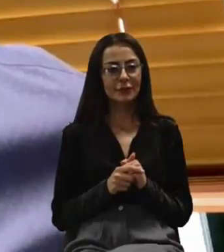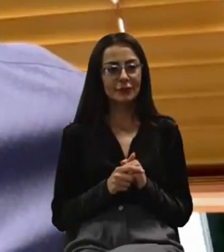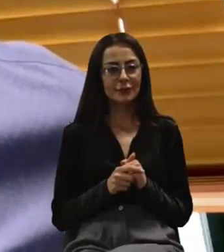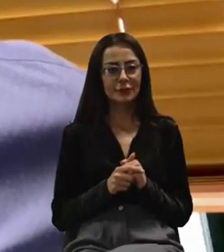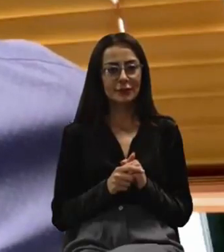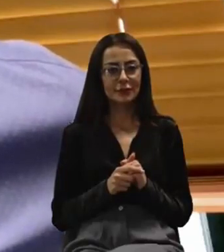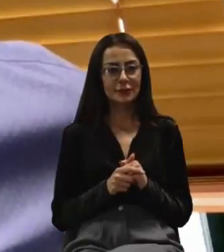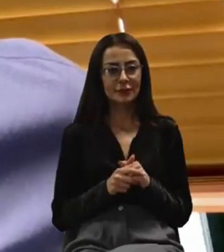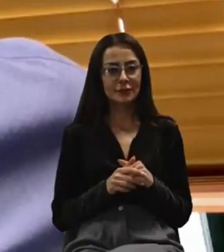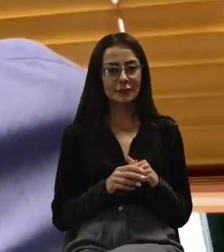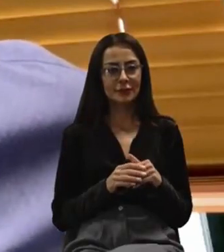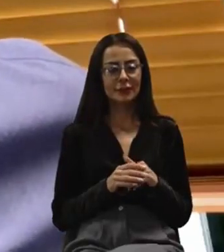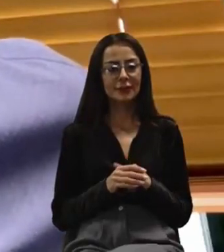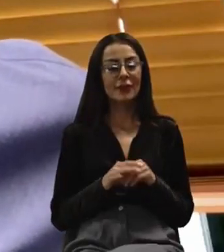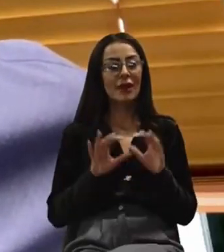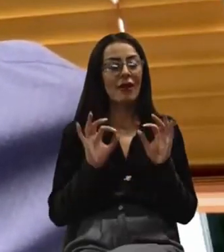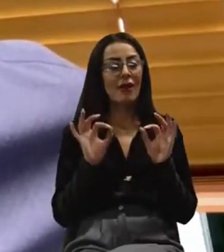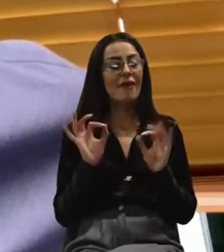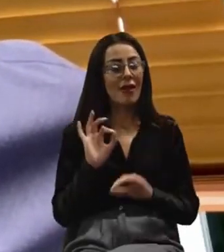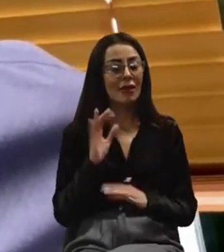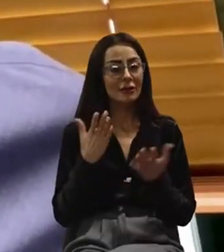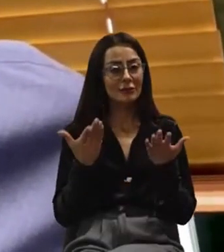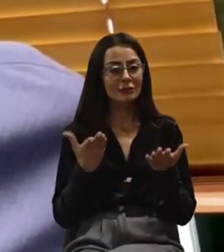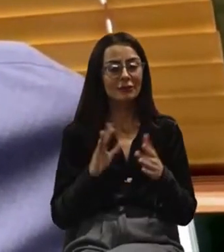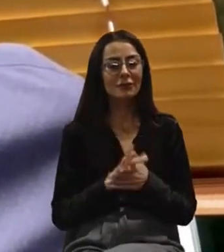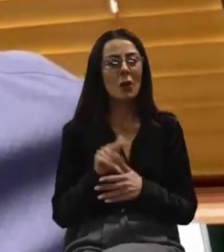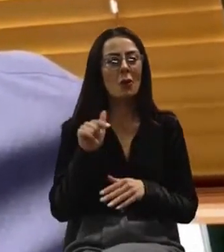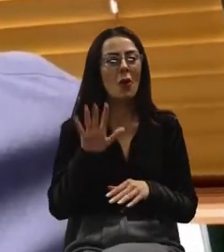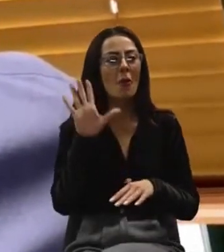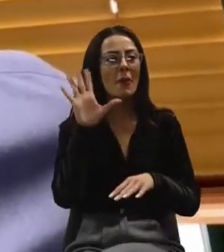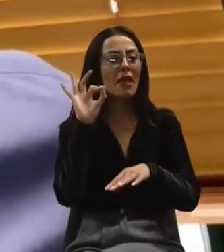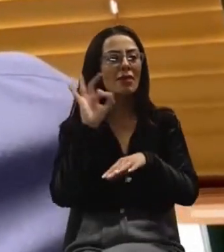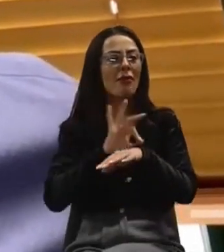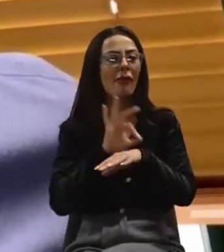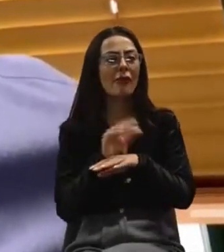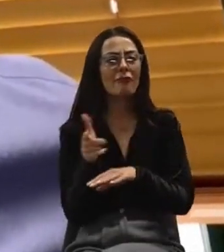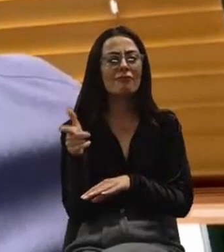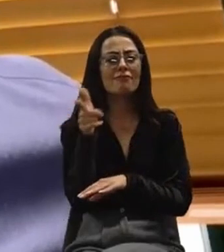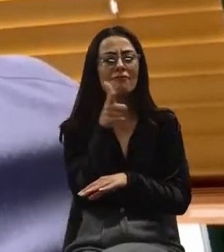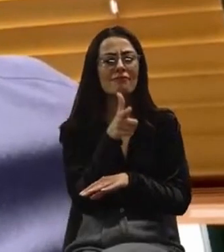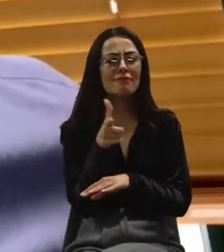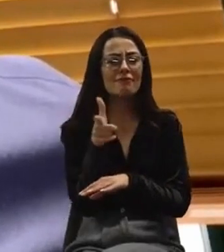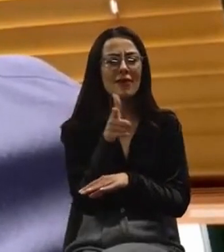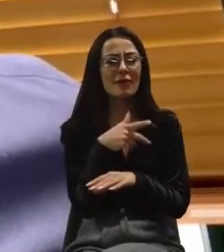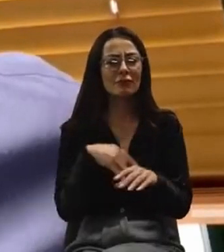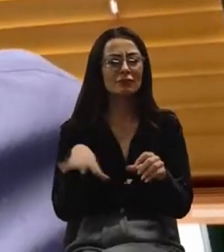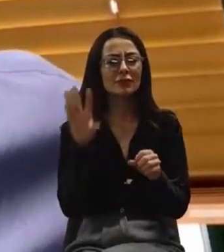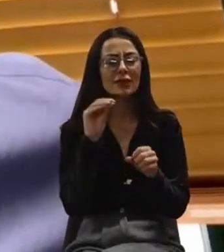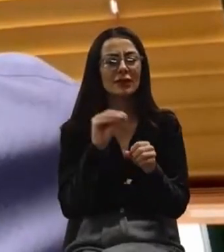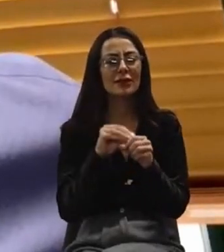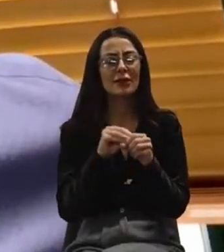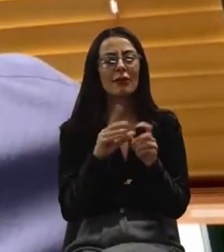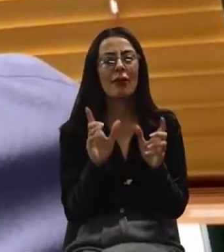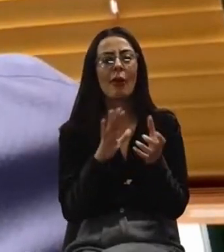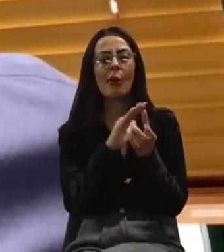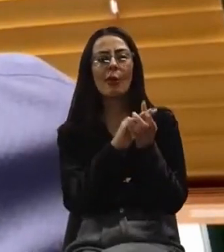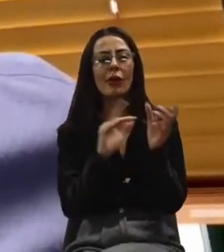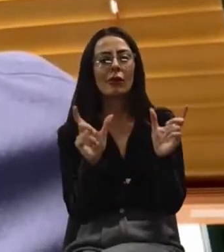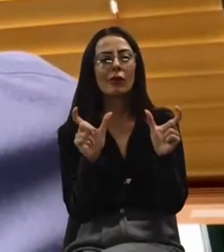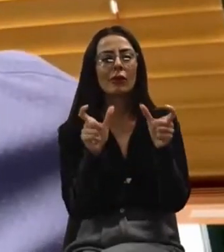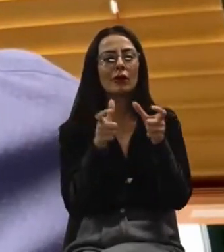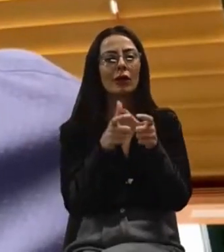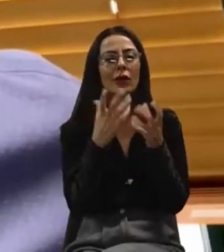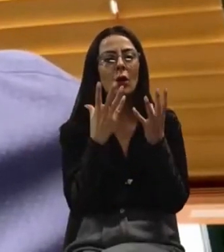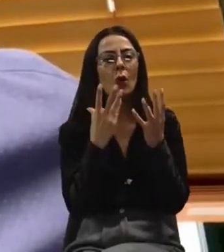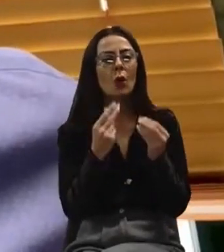Evet evet bu beş dakika videoda bu Mecnuna deniyorlar son yıllarda